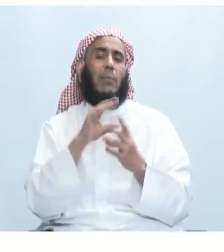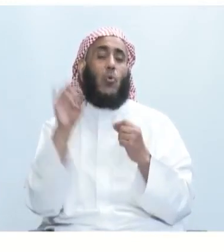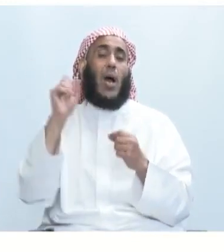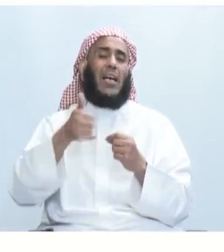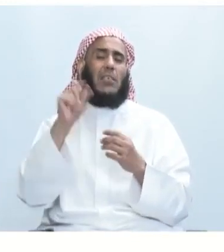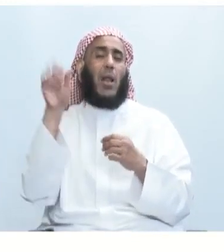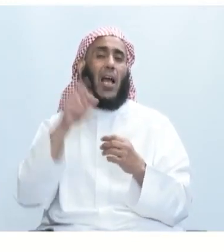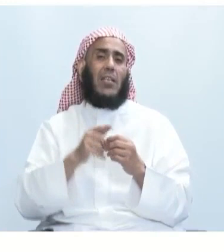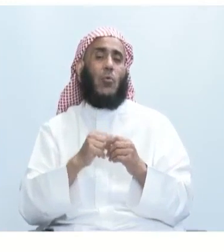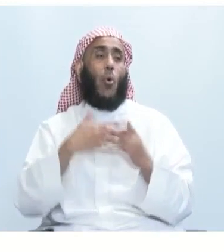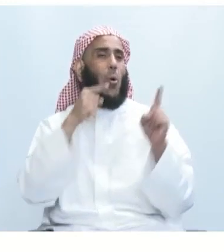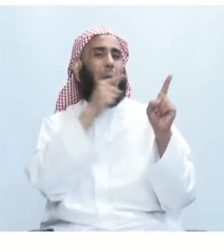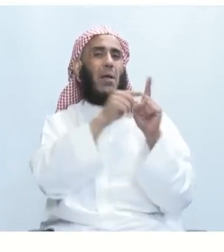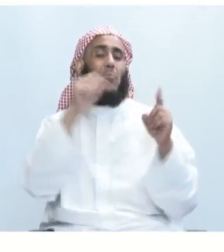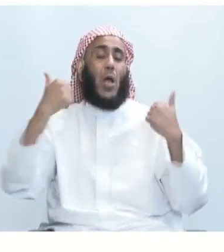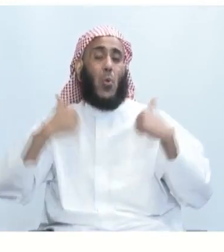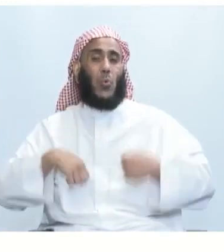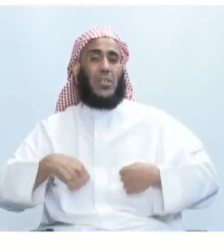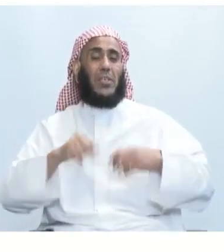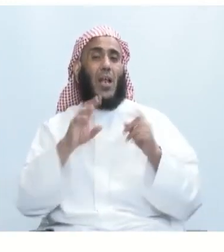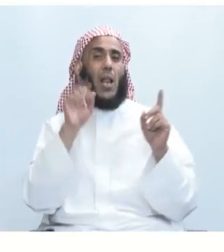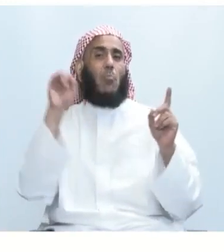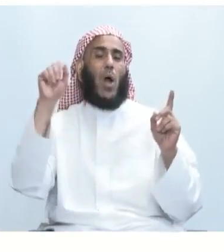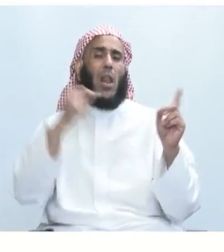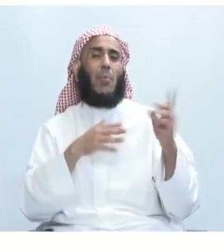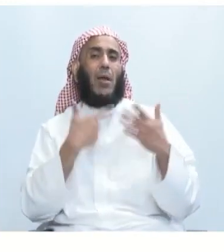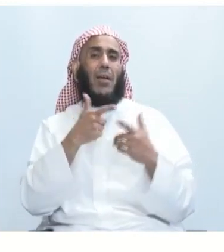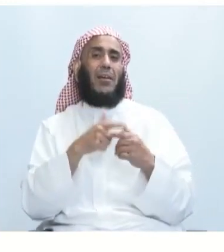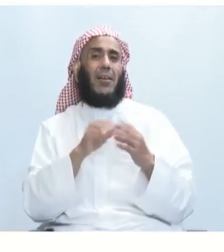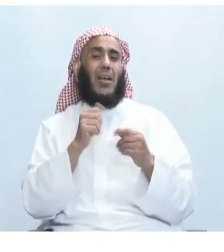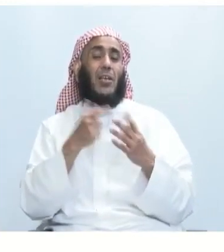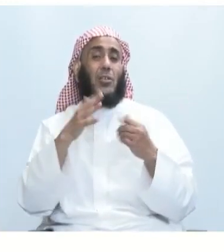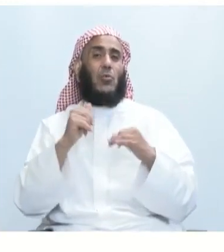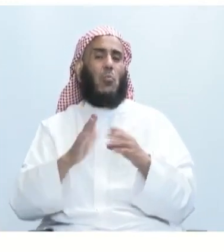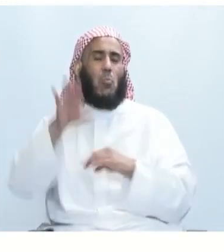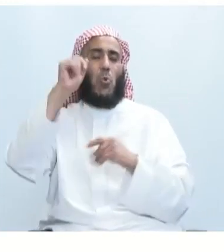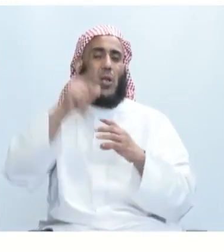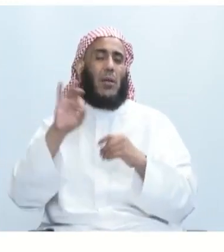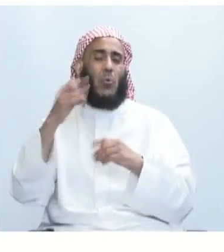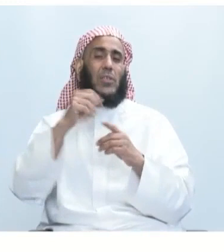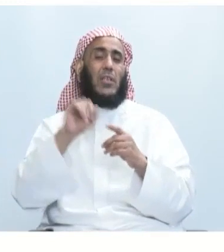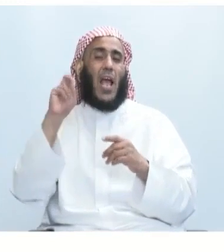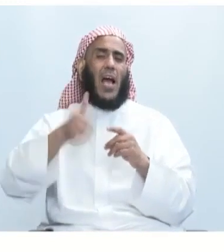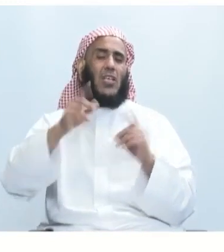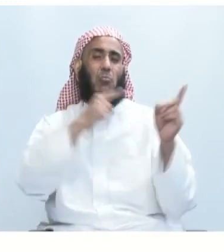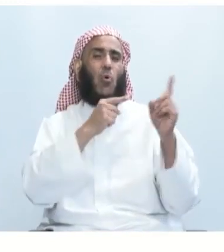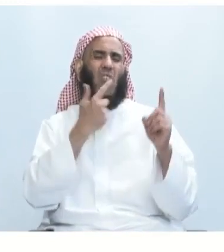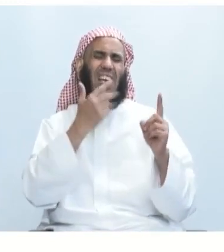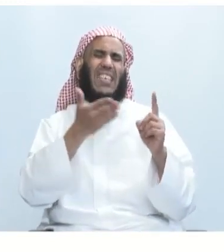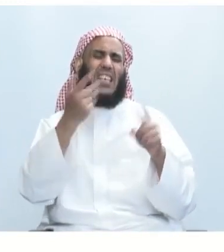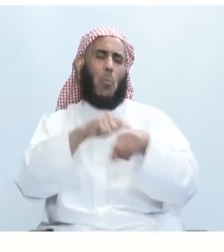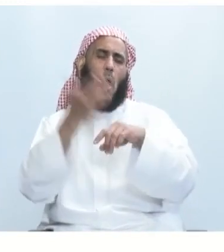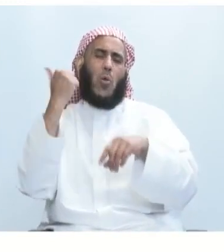الخالدي يمدح الوزير المهلبي ا ملك معز دوله هاشم فزمان